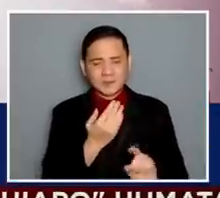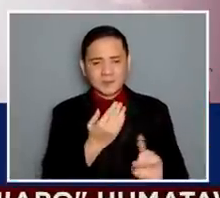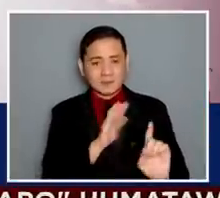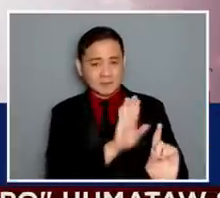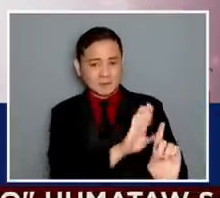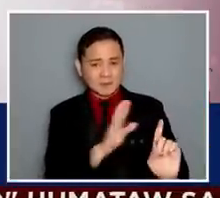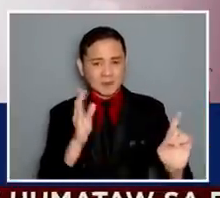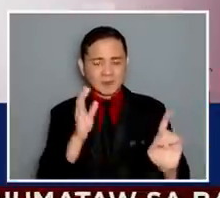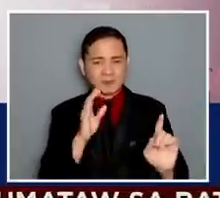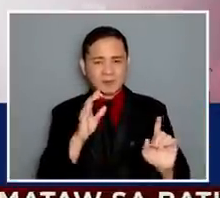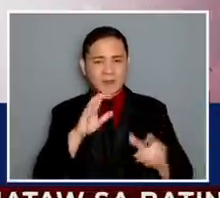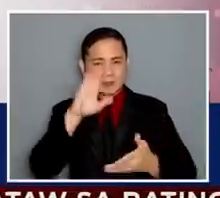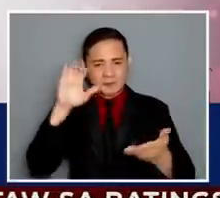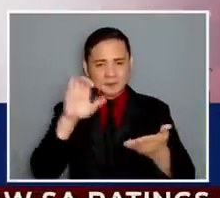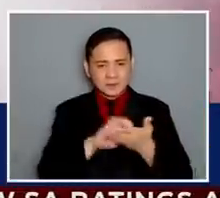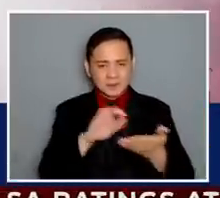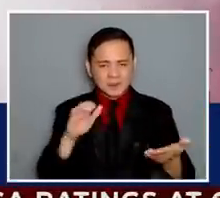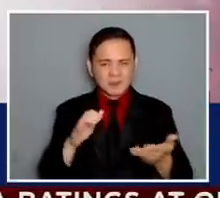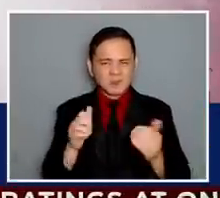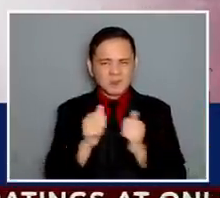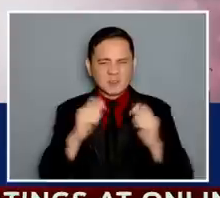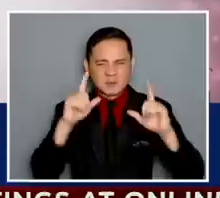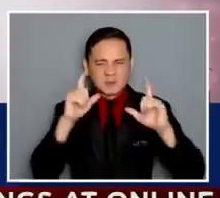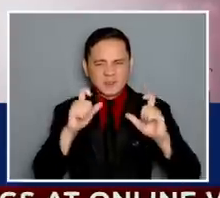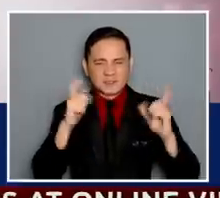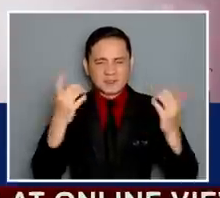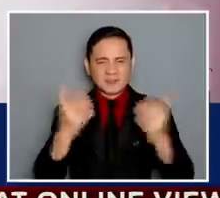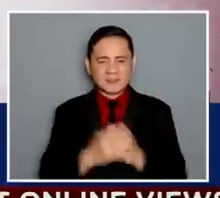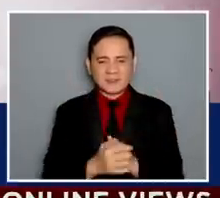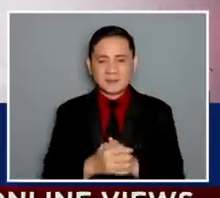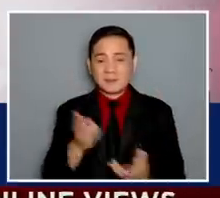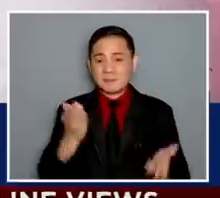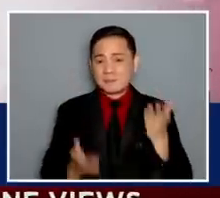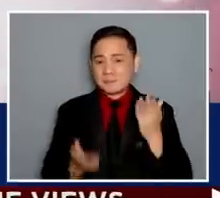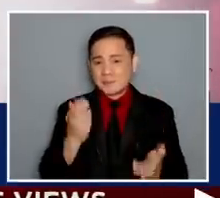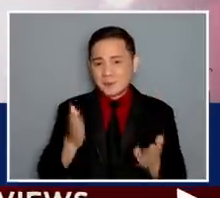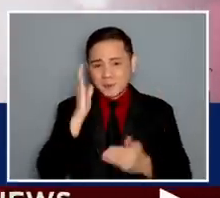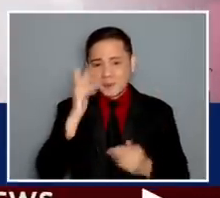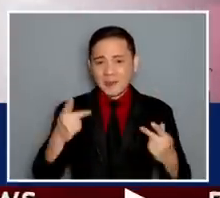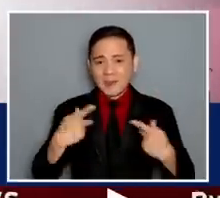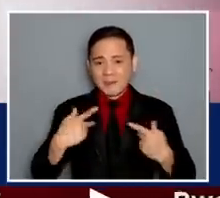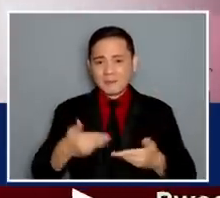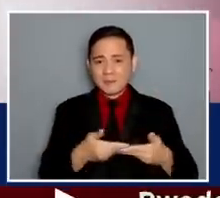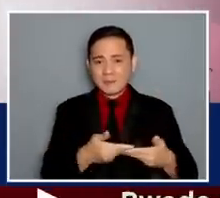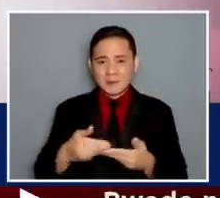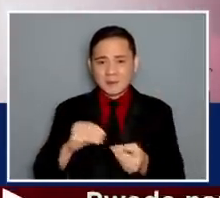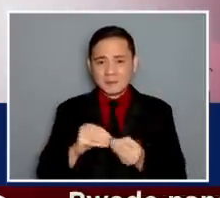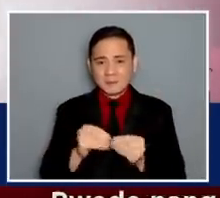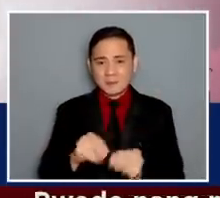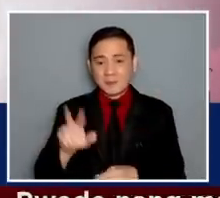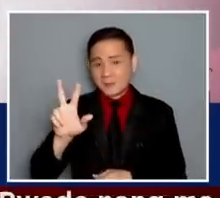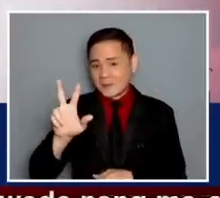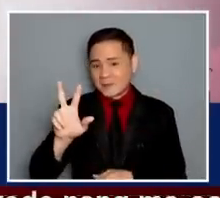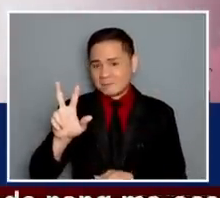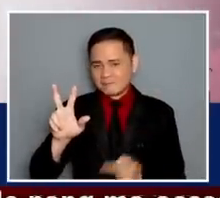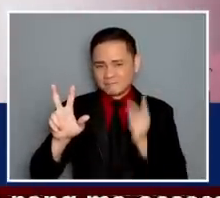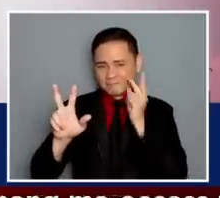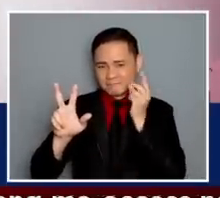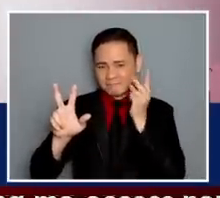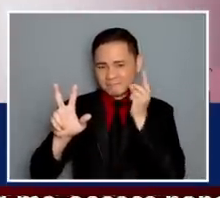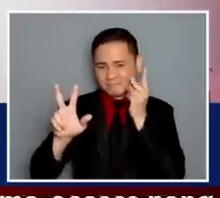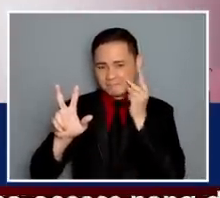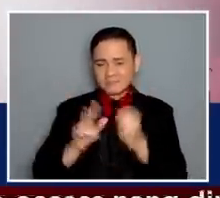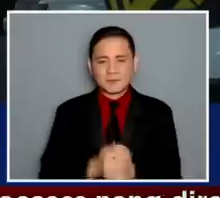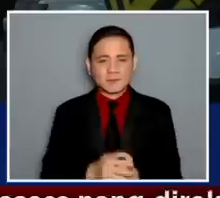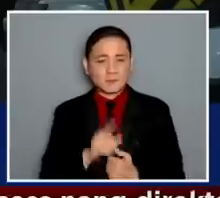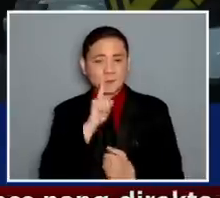Labati. Ang ilan, biniro pa ang dalawa na bumuo na ng baby number 3. We'll see. Pero of course, hindi namin sinashut down yung